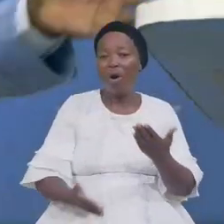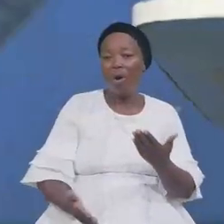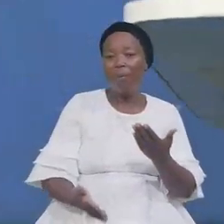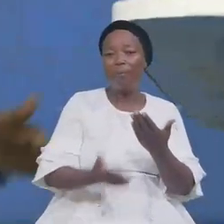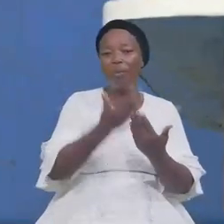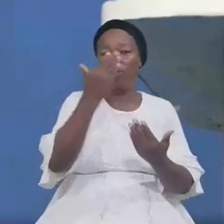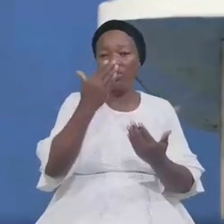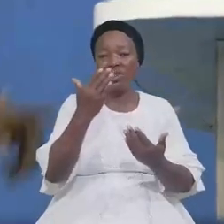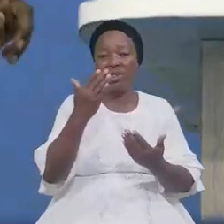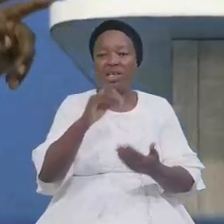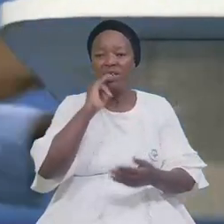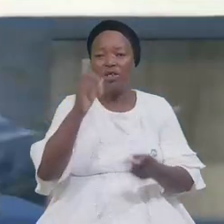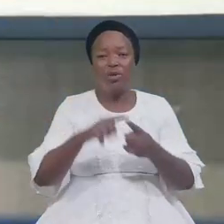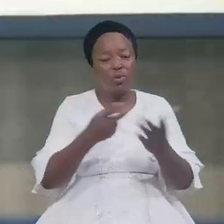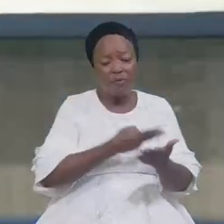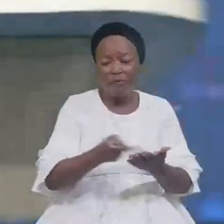ne va pas faire.